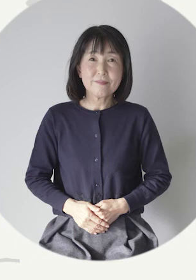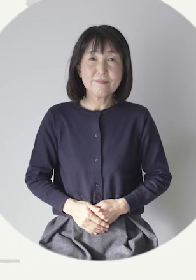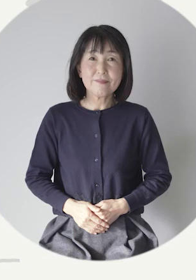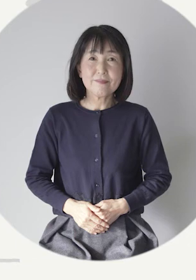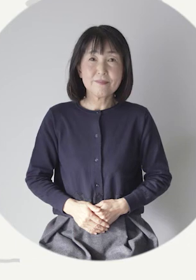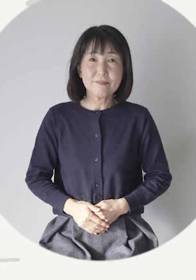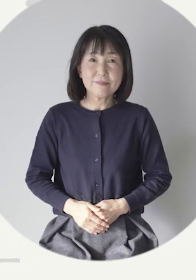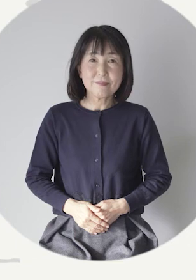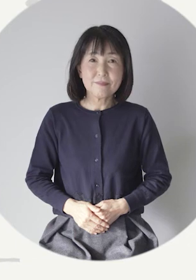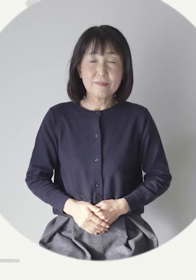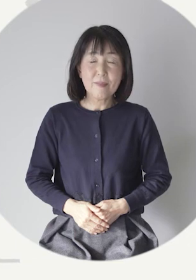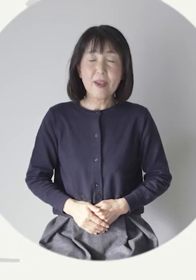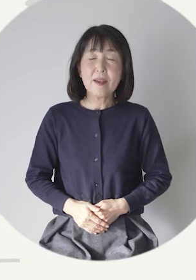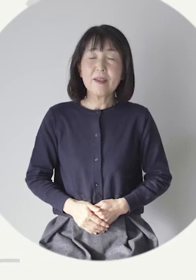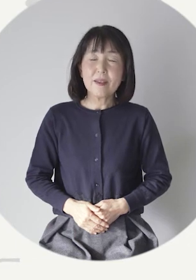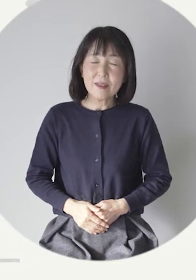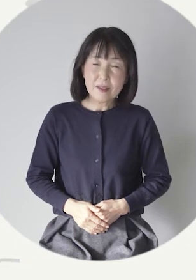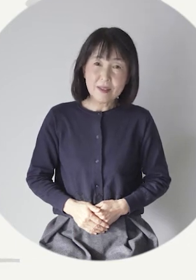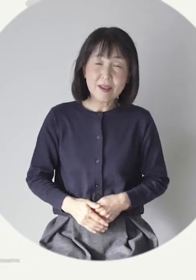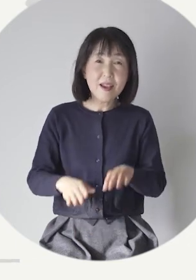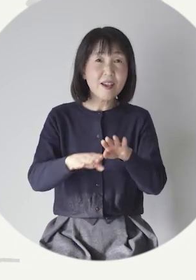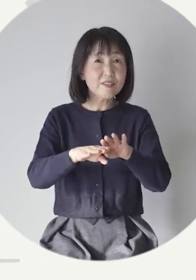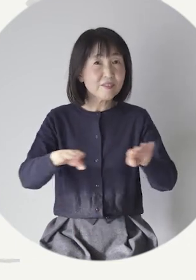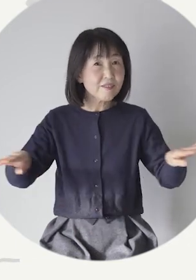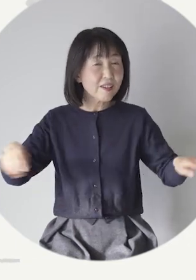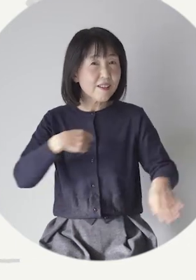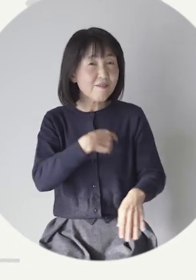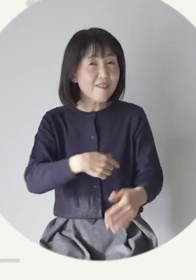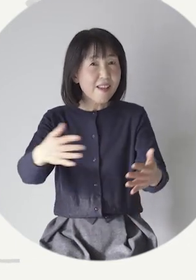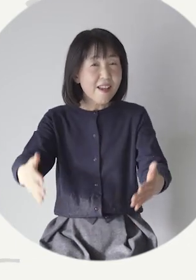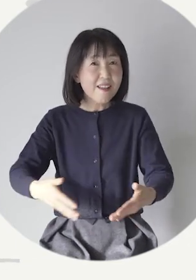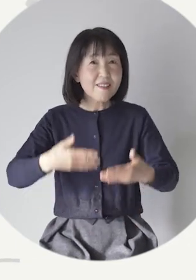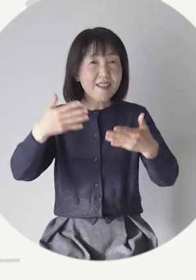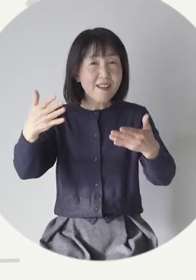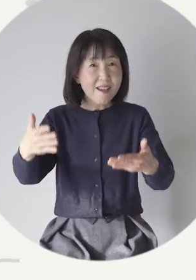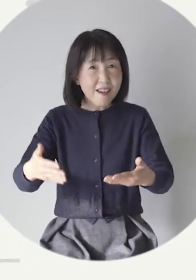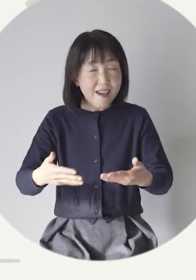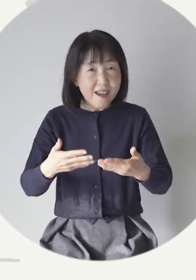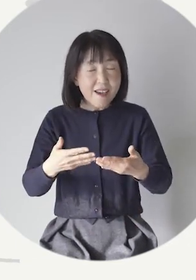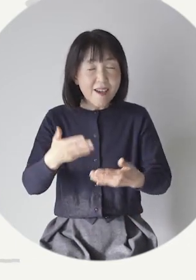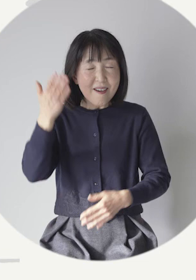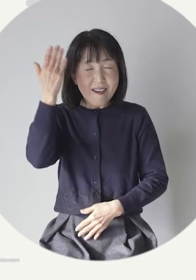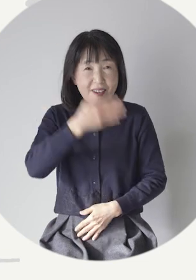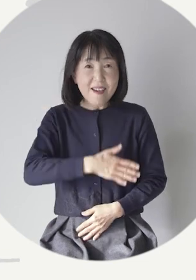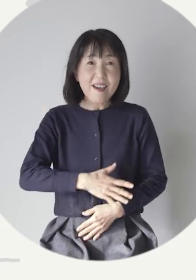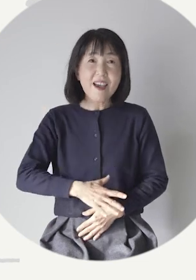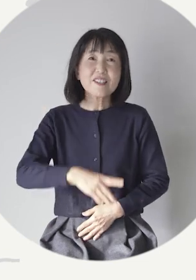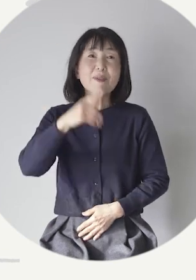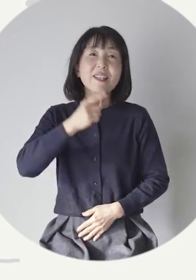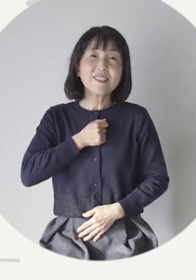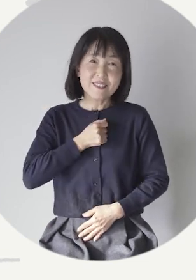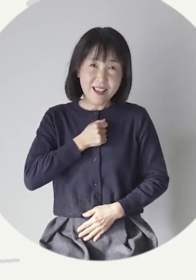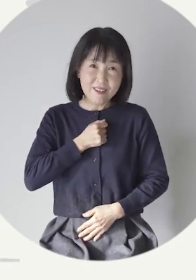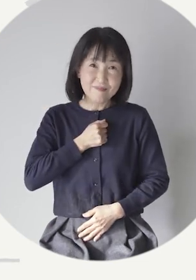台と街の夜景。 こんなに静かであったかい世界があるなんて知らなかった。